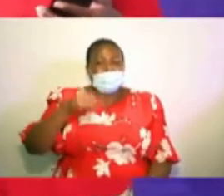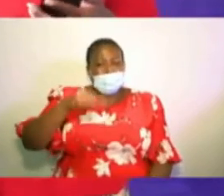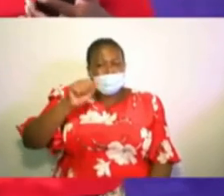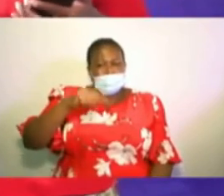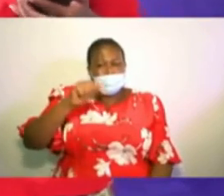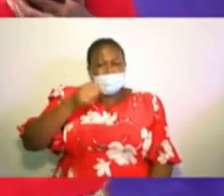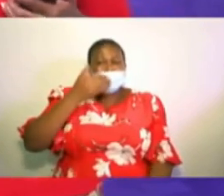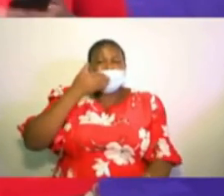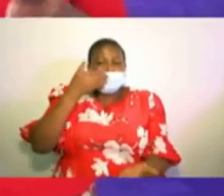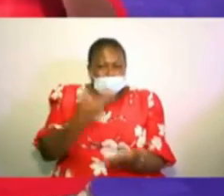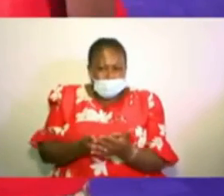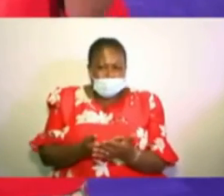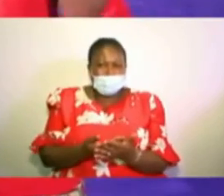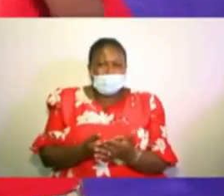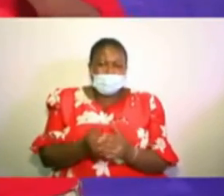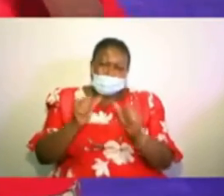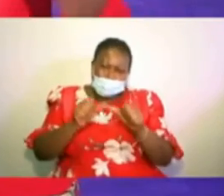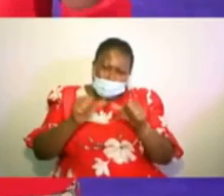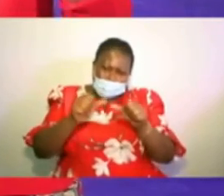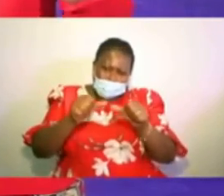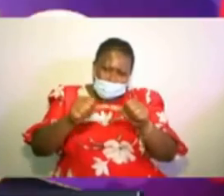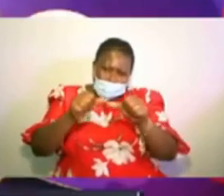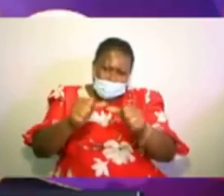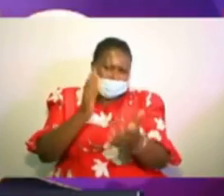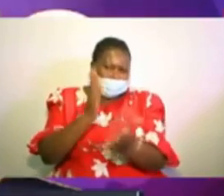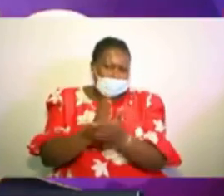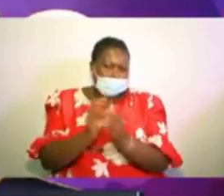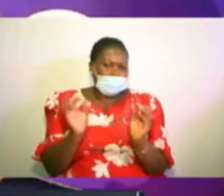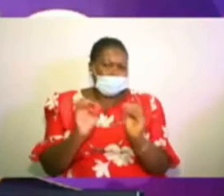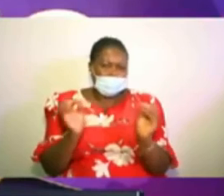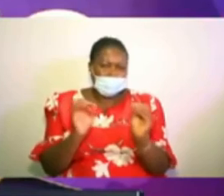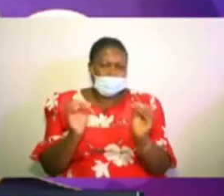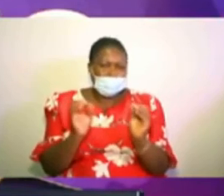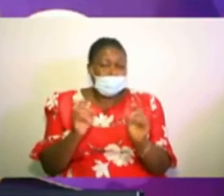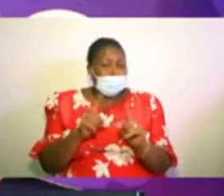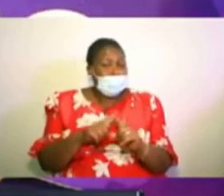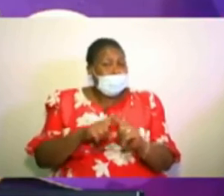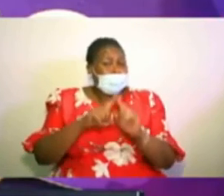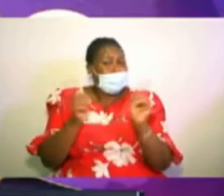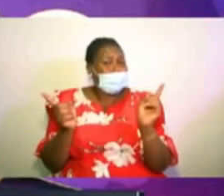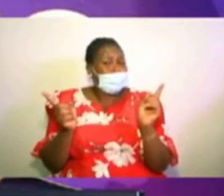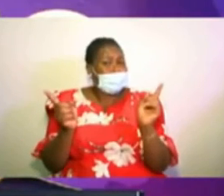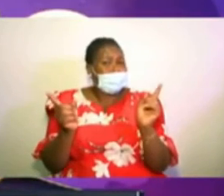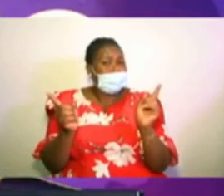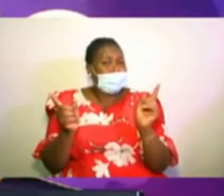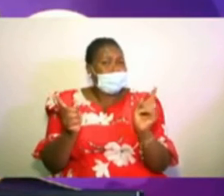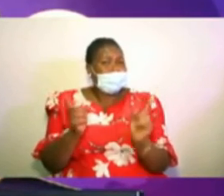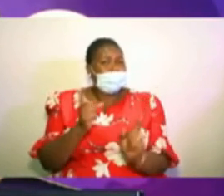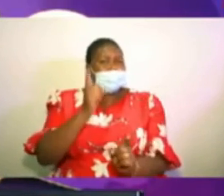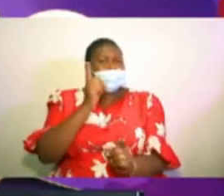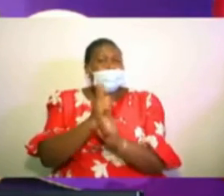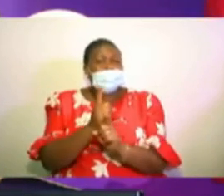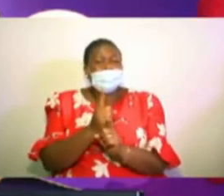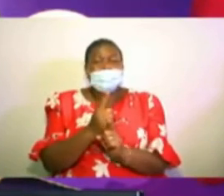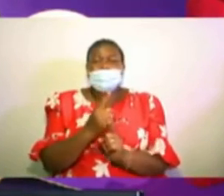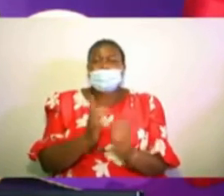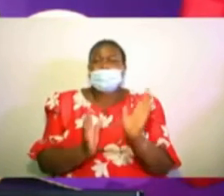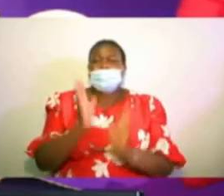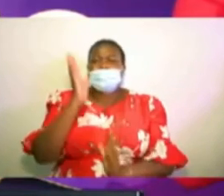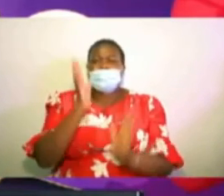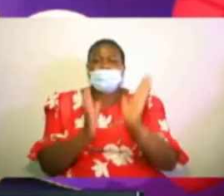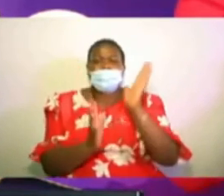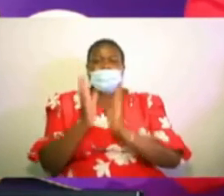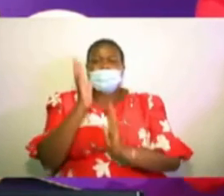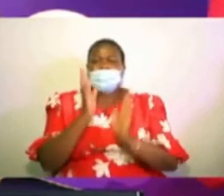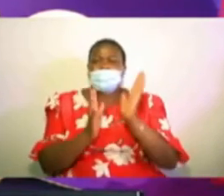continue to invoke that. Et nous allons continuer à invoquer cette bénédiction sur nos vies. But I want us to go beyond invoking it verbally. Mais nous